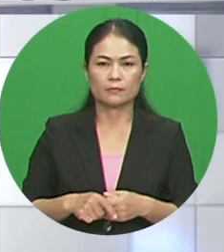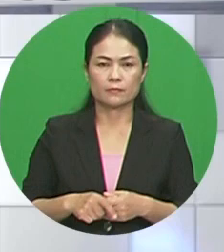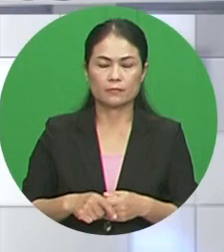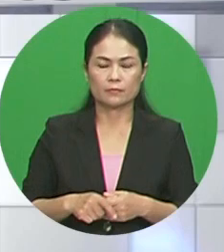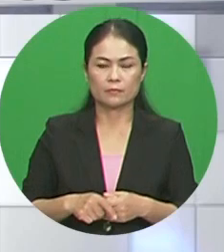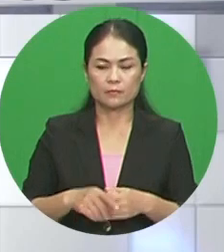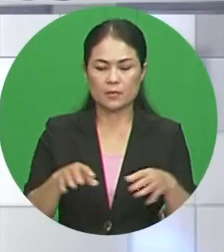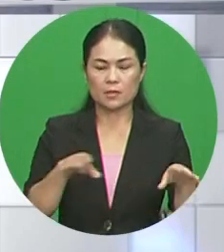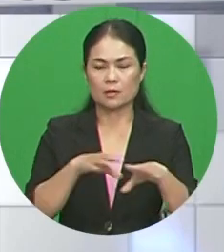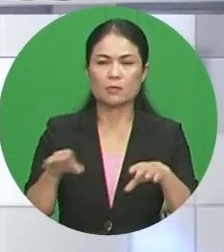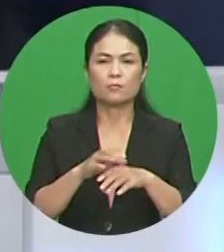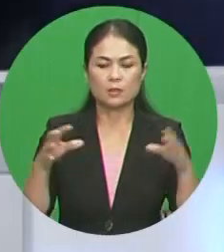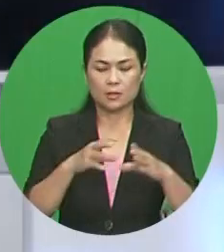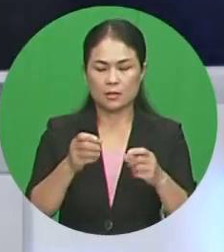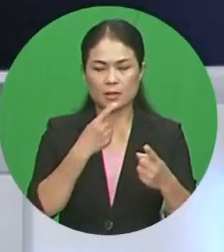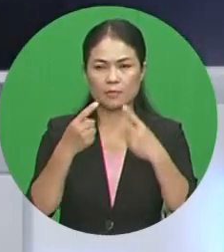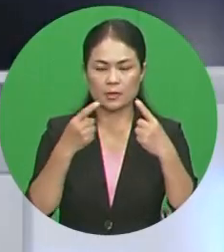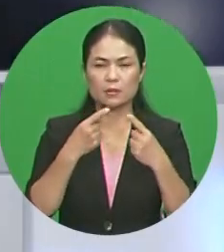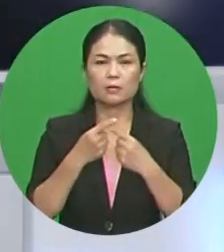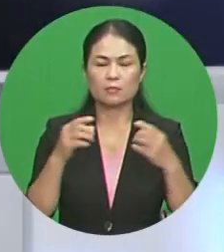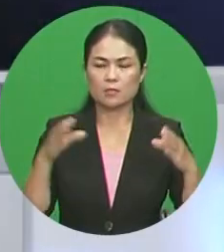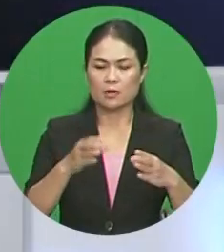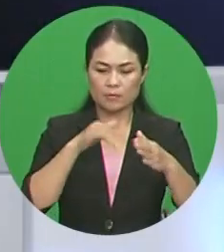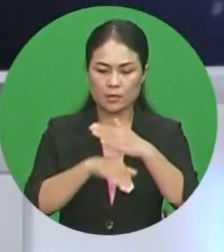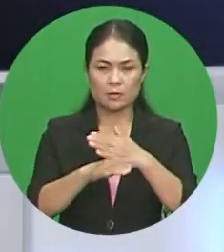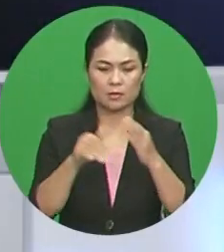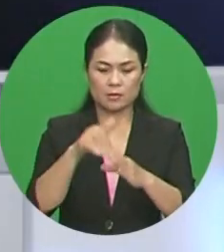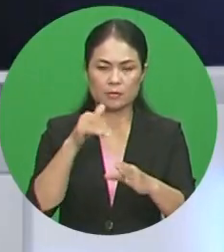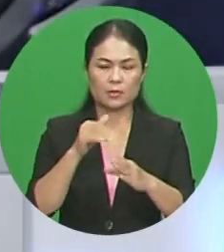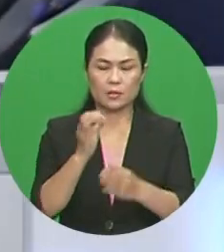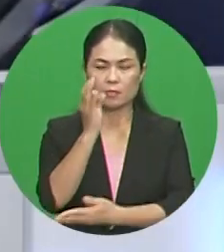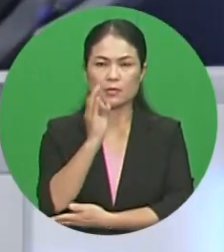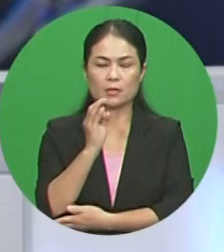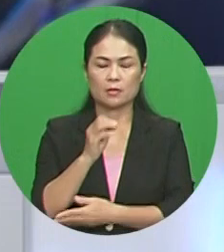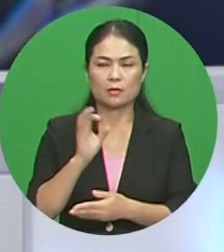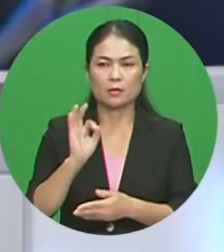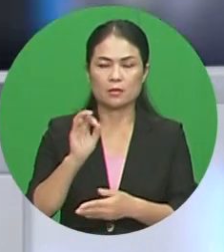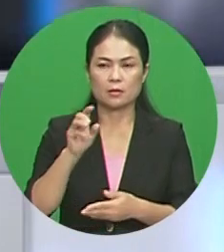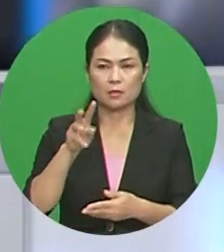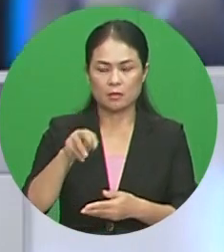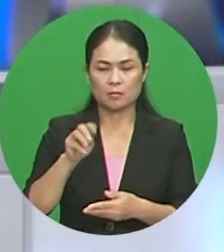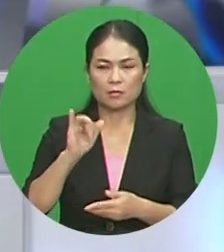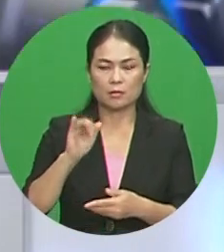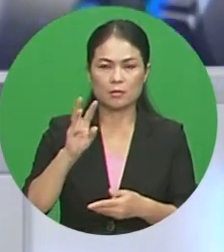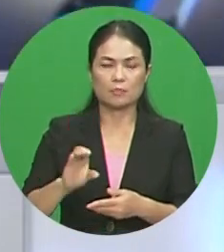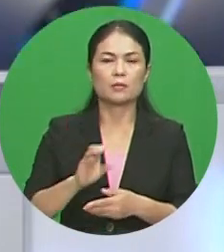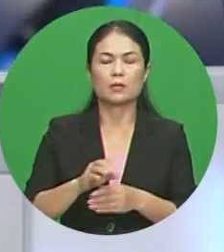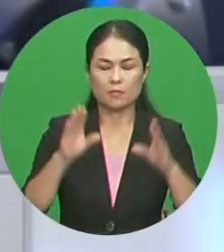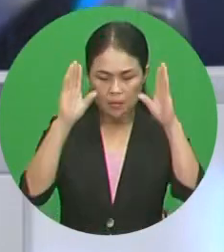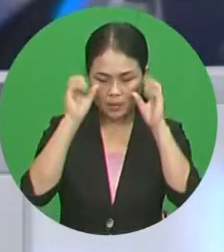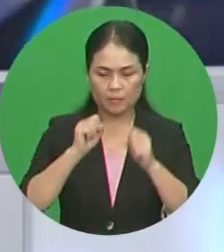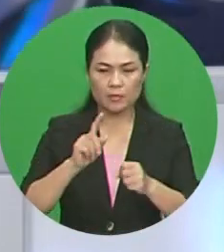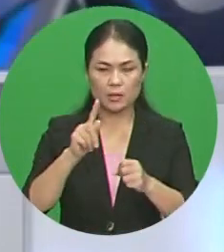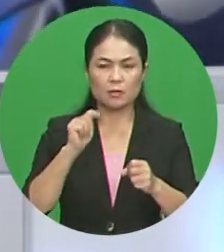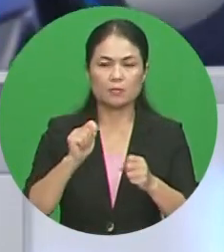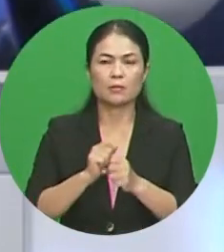ប្រតិកម្មមួយរបស់ក្រុមអ្នកតវ៉ាបានសម្រុកចូលមកខាងក្រៅព្រះវិហារហ្វូនិចមួយកន្លែងដែលប្រធានាធិបតីដូណាល់ដ្